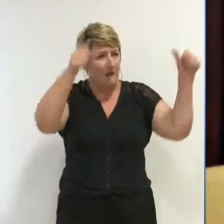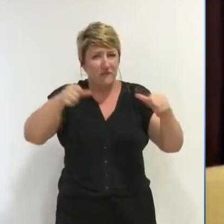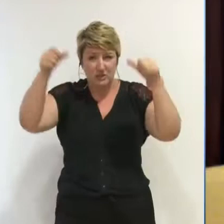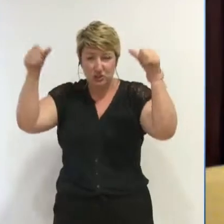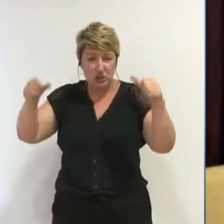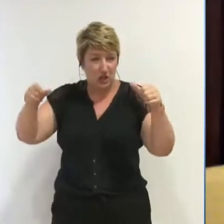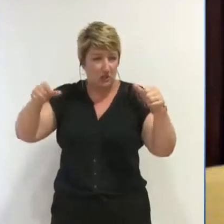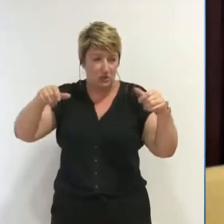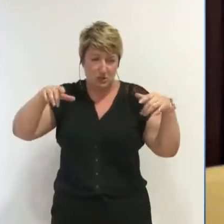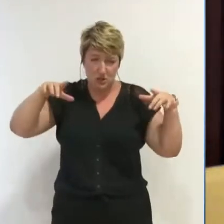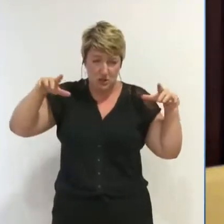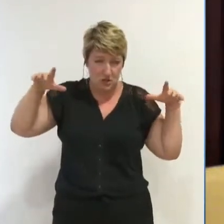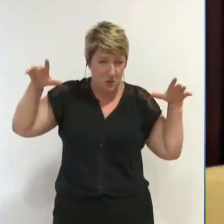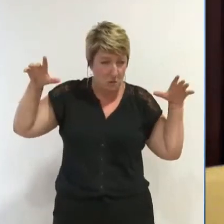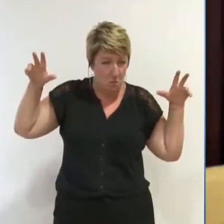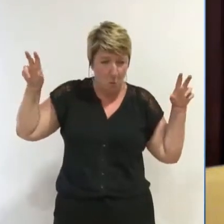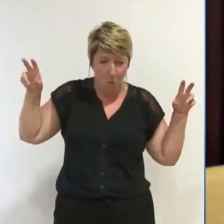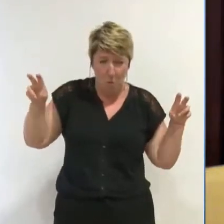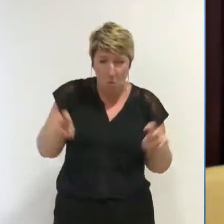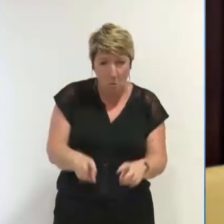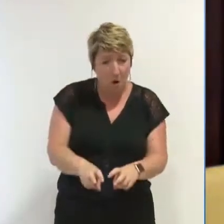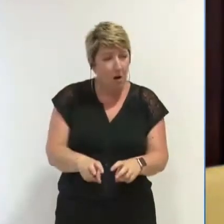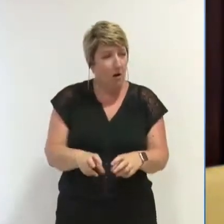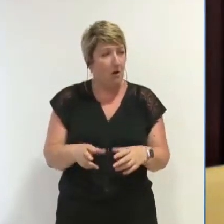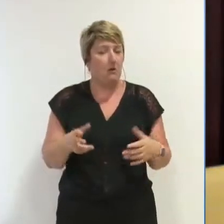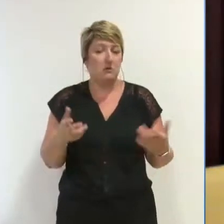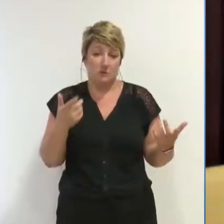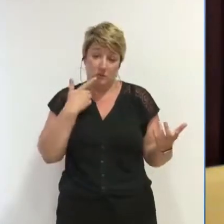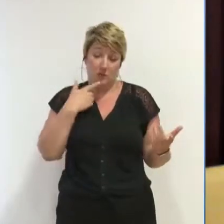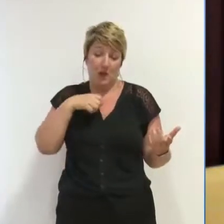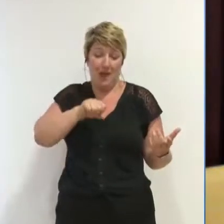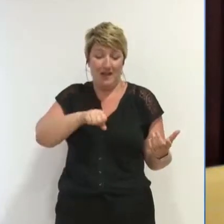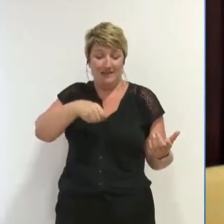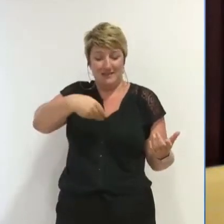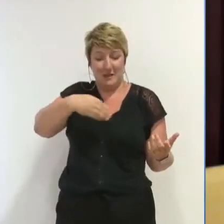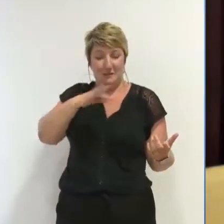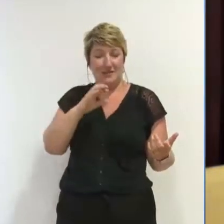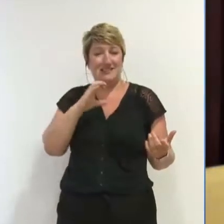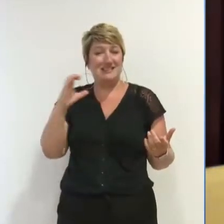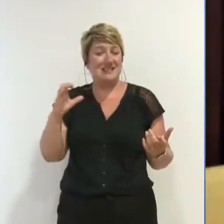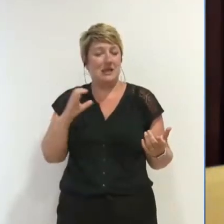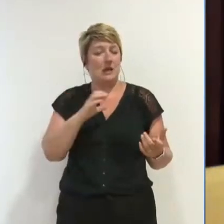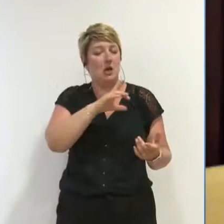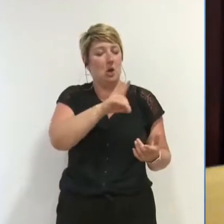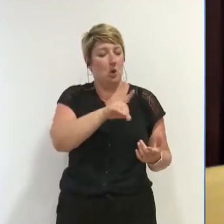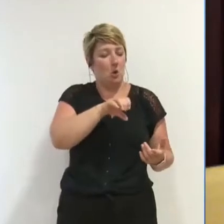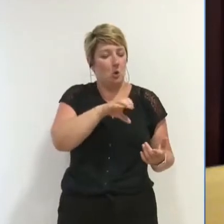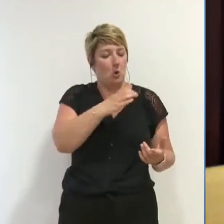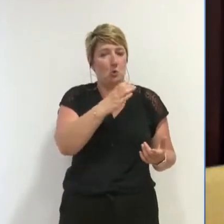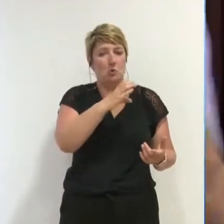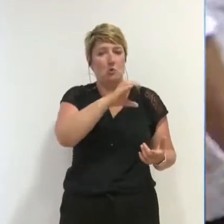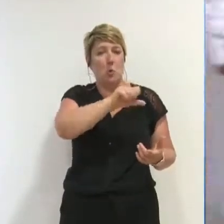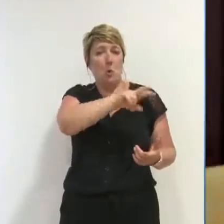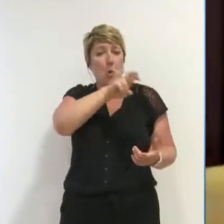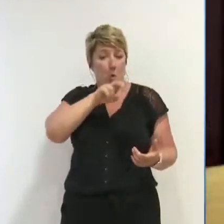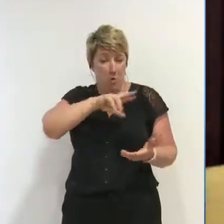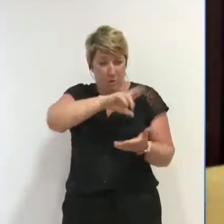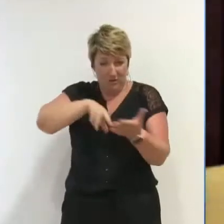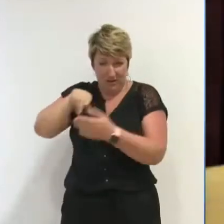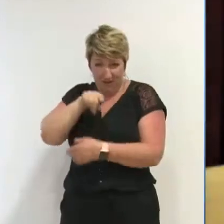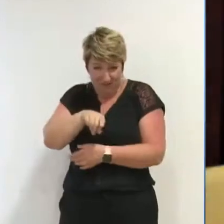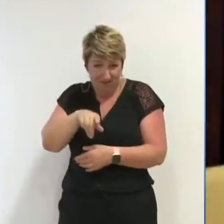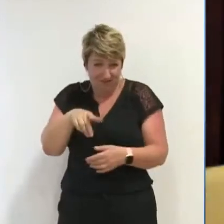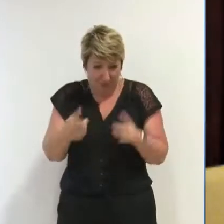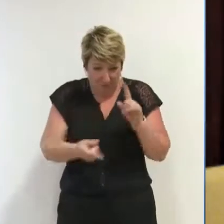sur notre commune, c'est bien dans le contrat SNTC de Co que les choses se jouent. On l'a vu, moins 17%